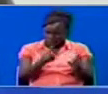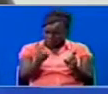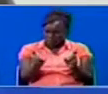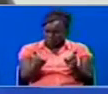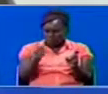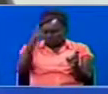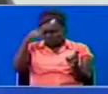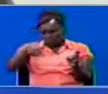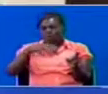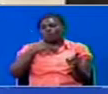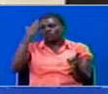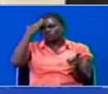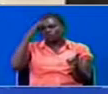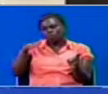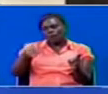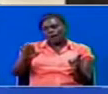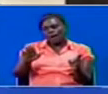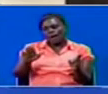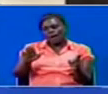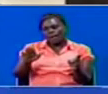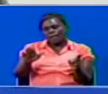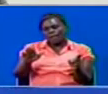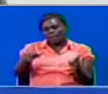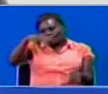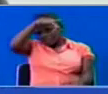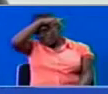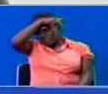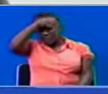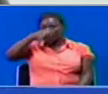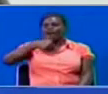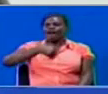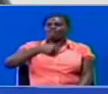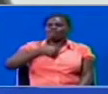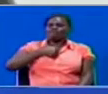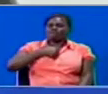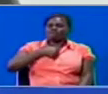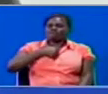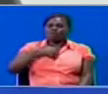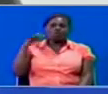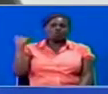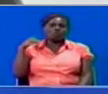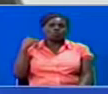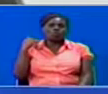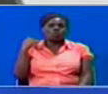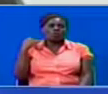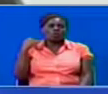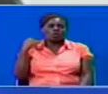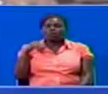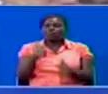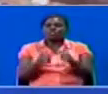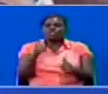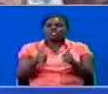Tujue kama yeye ndio ana degree ya hiyo maneno, amepotokea kutoka chuo